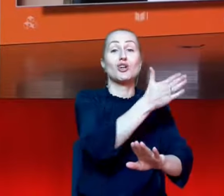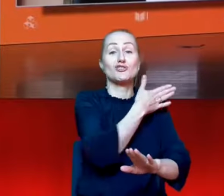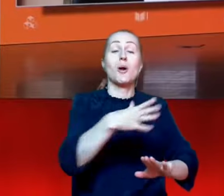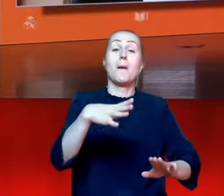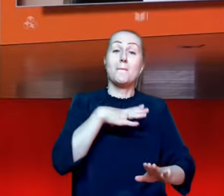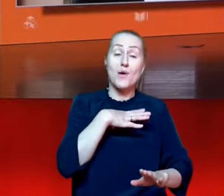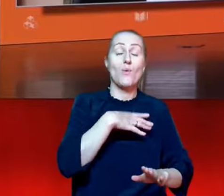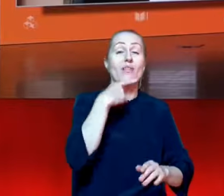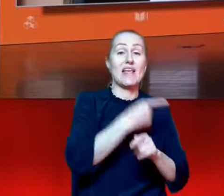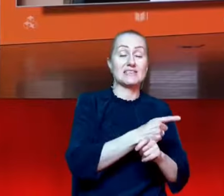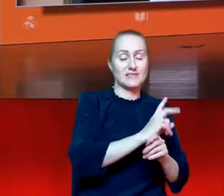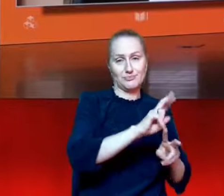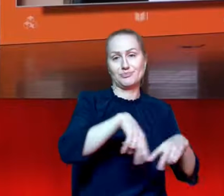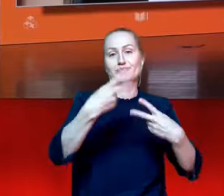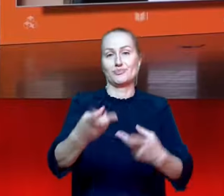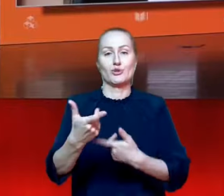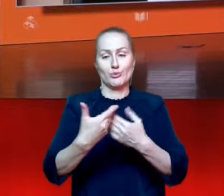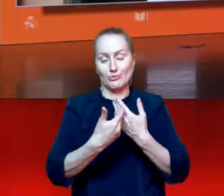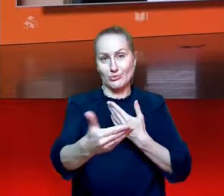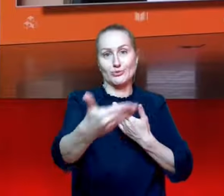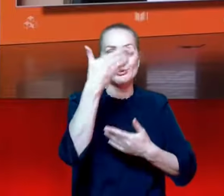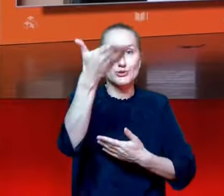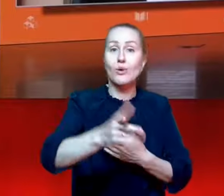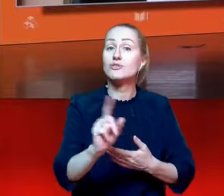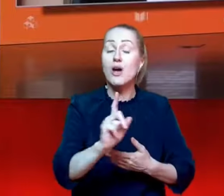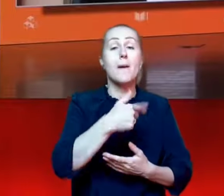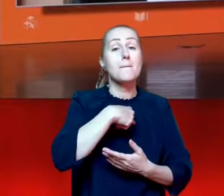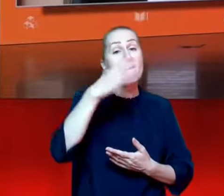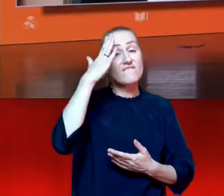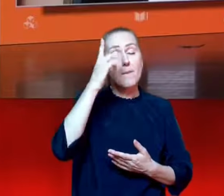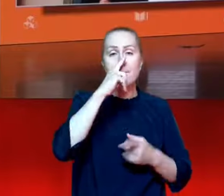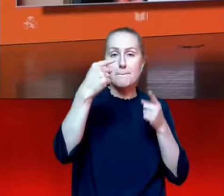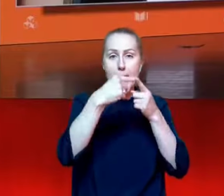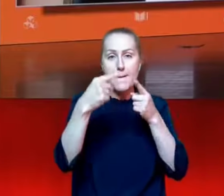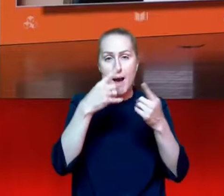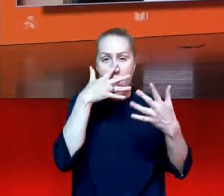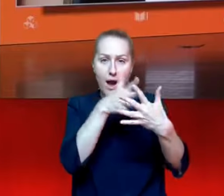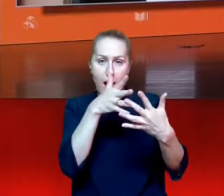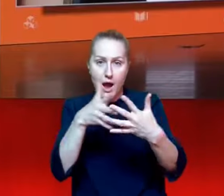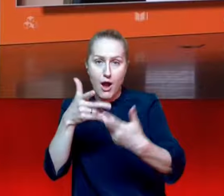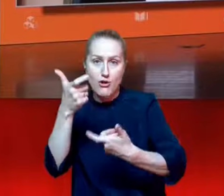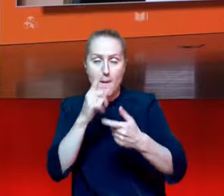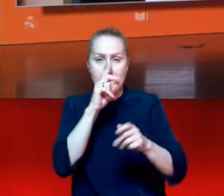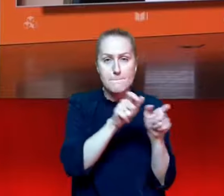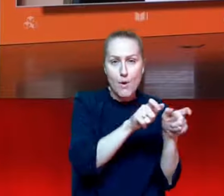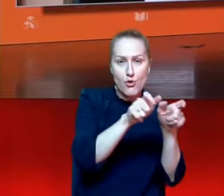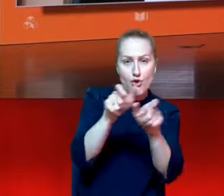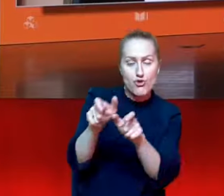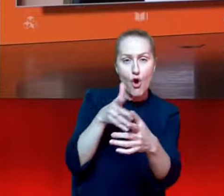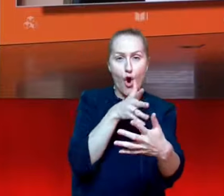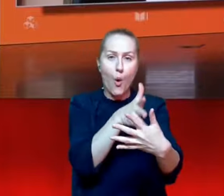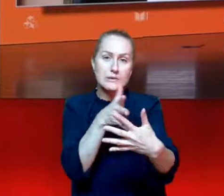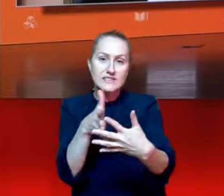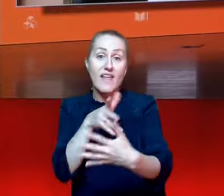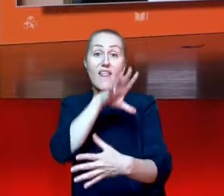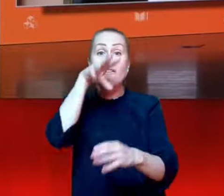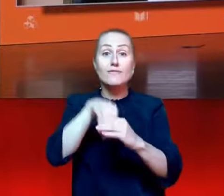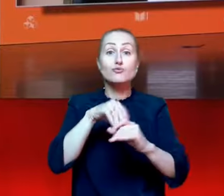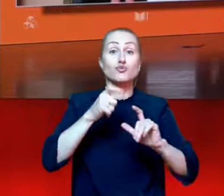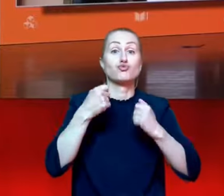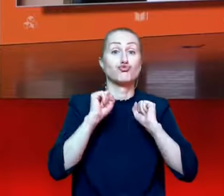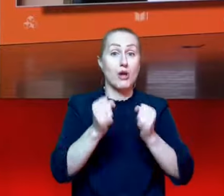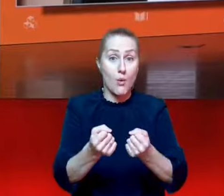co będzie działo się w przeszłości. Wiemy, że potrzebna jest odpowiednia weryfikacja, monitoring, ocena naszych działań,